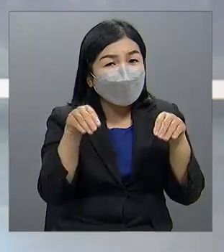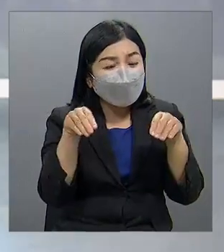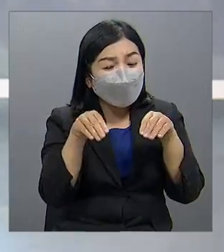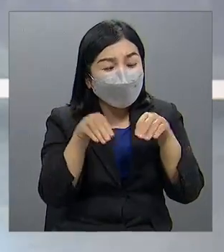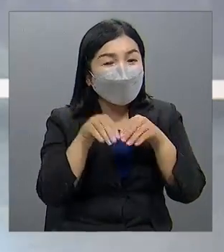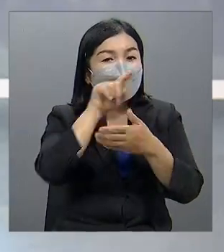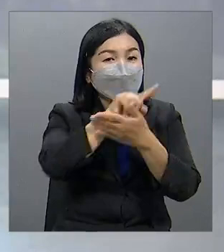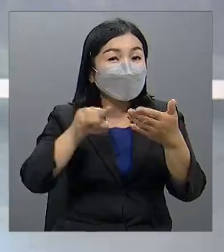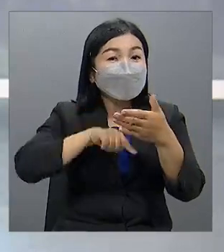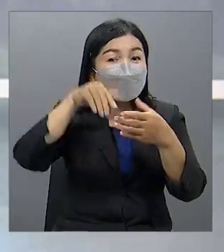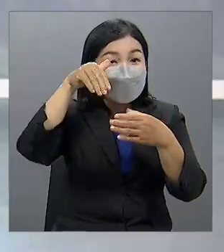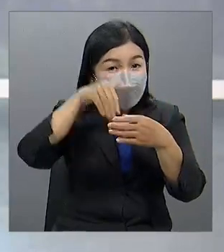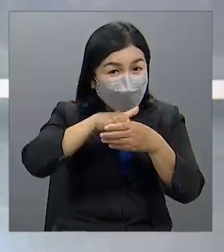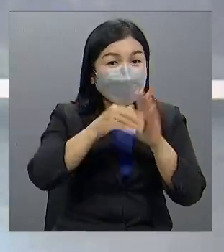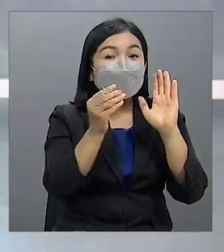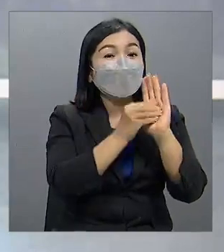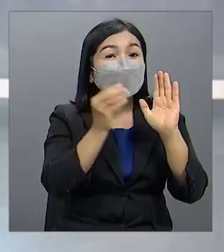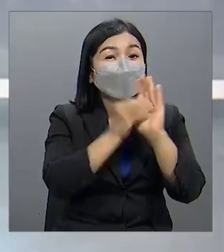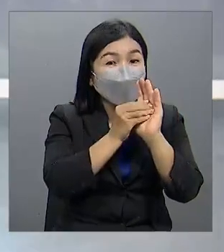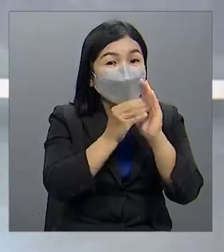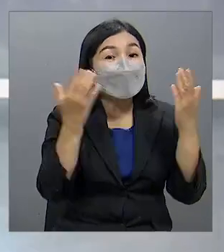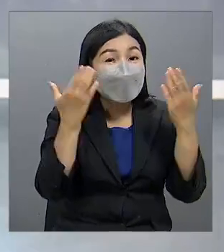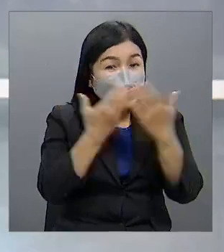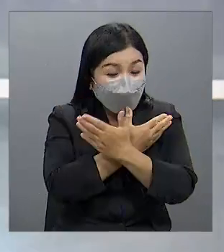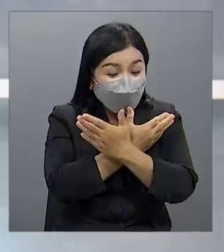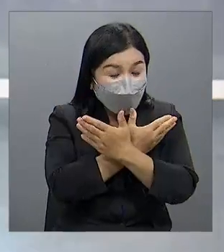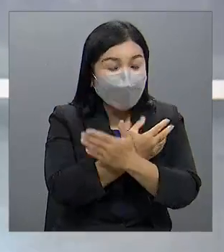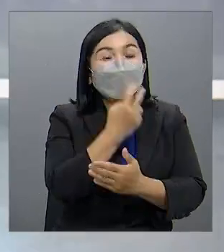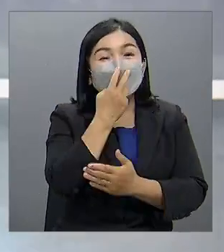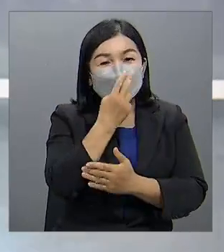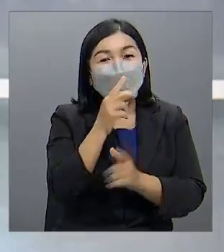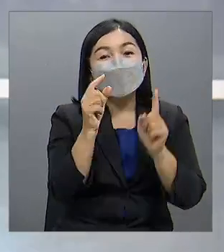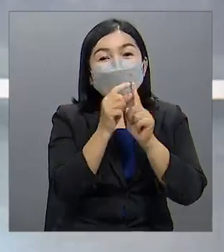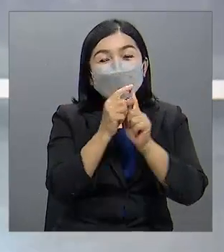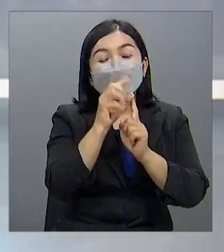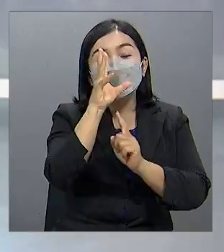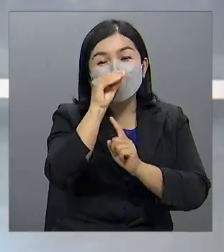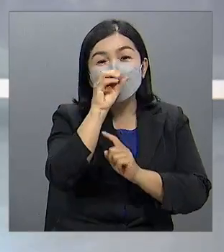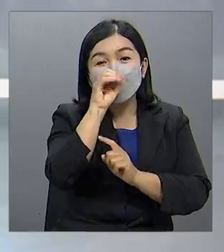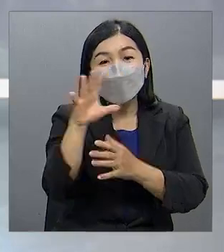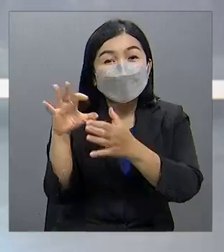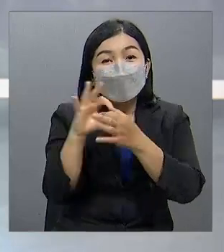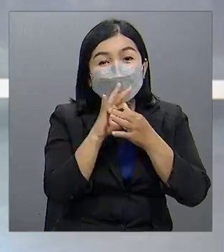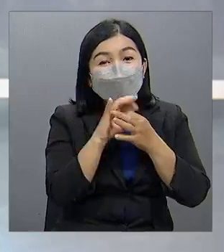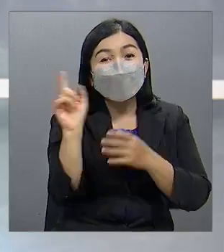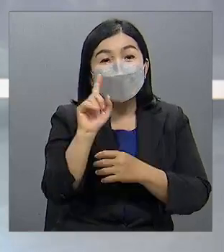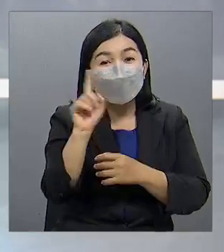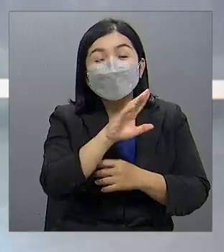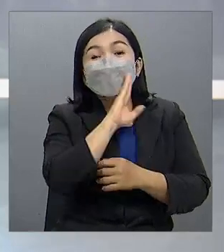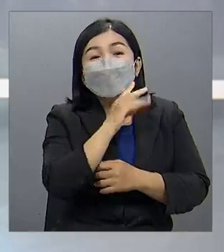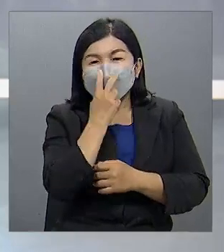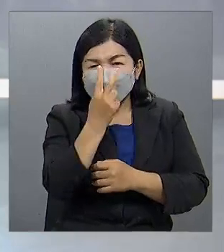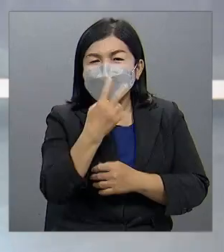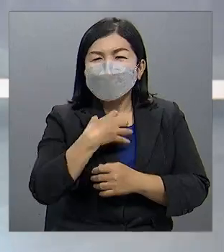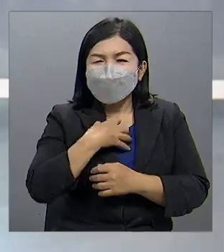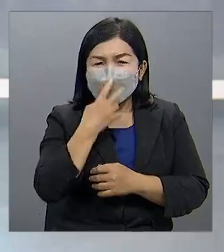การเปลี่ยนแปลงวันนี้ก็เลยมีคำคมเกี่ยวกับการเปลี่ยนแปลงมาฝากกันค่ะเขาบอกว่าถ้าหากว่าเราอยากจะเห็นการเปลี่ยนแปลงใดๆในโล